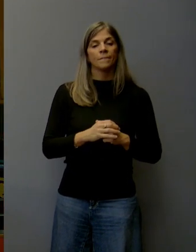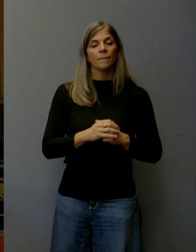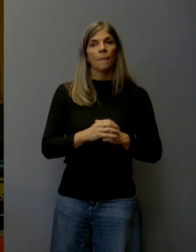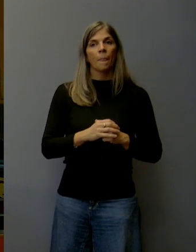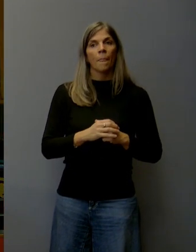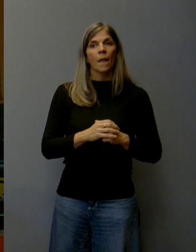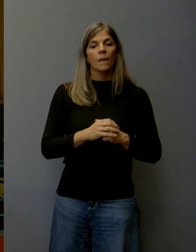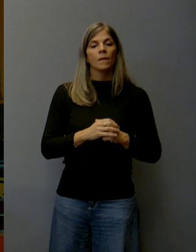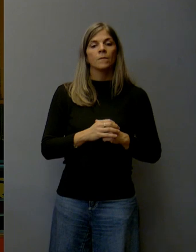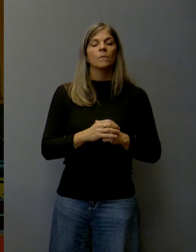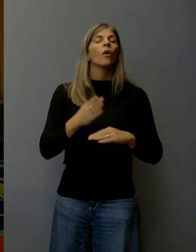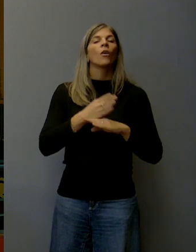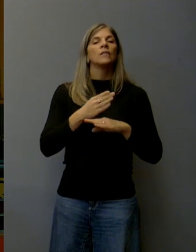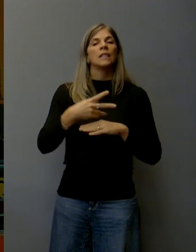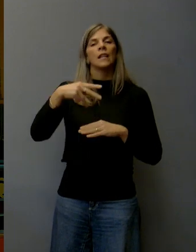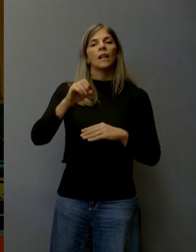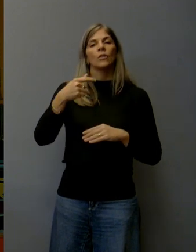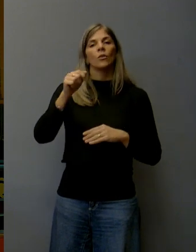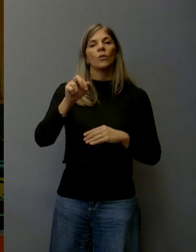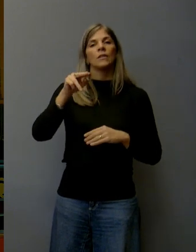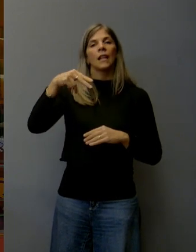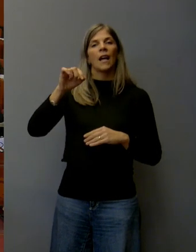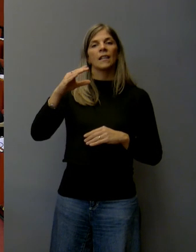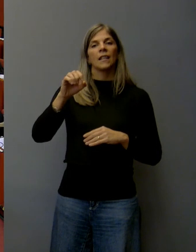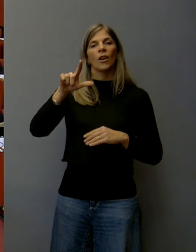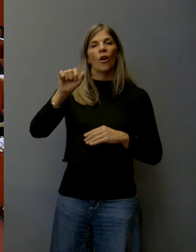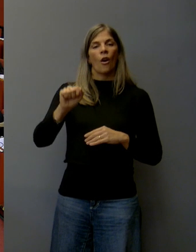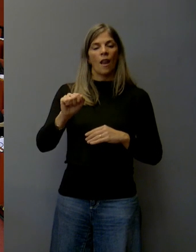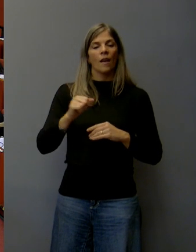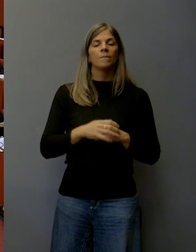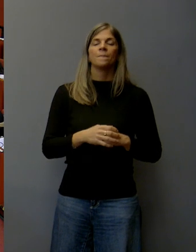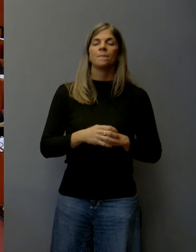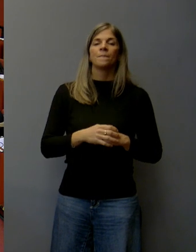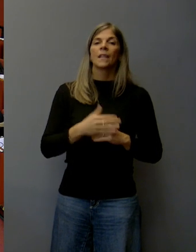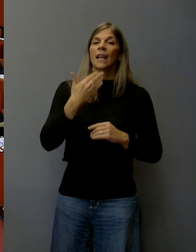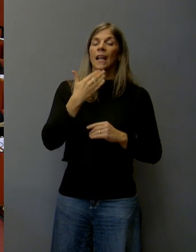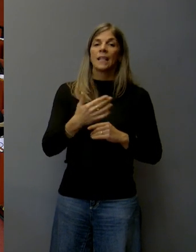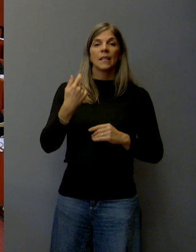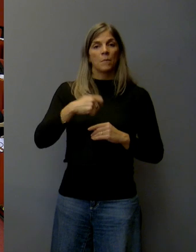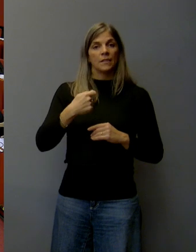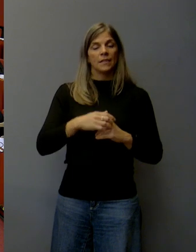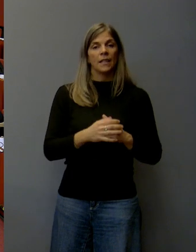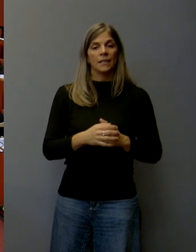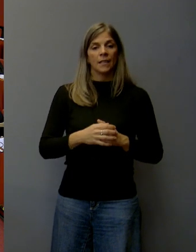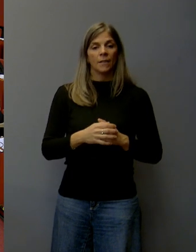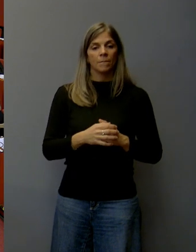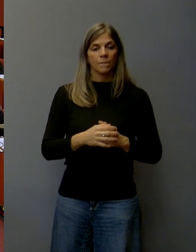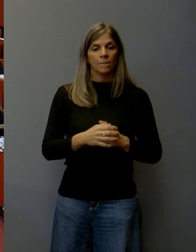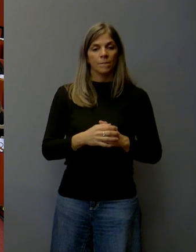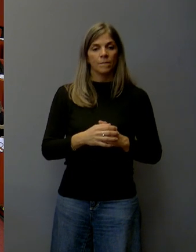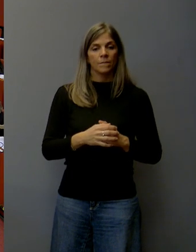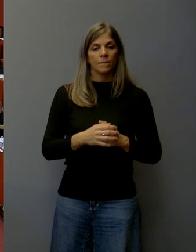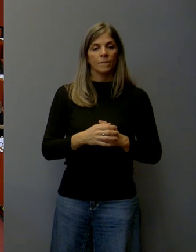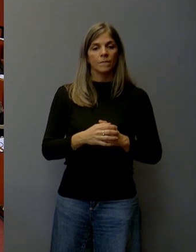consigliere Notarnicola Grazie Presidente anch'io e unisco